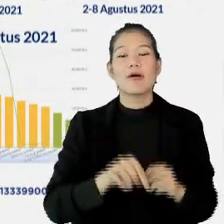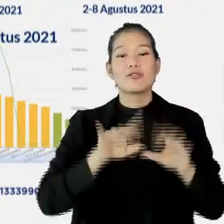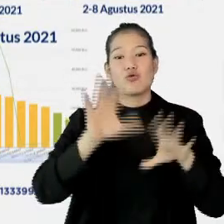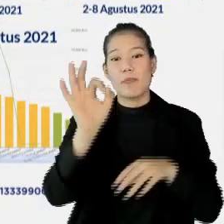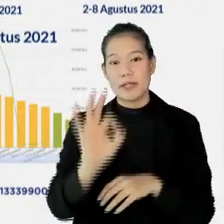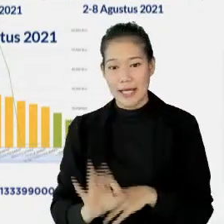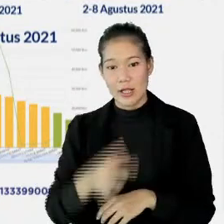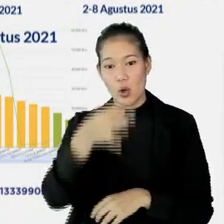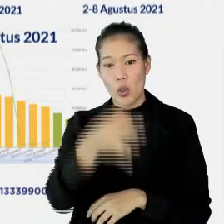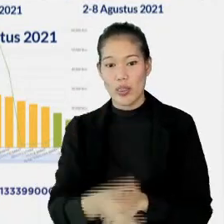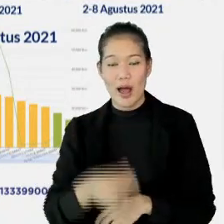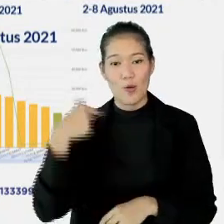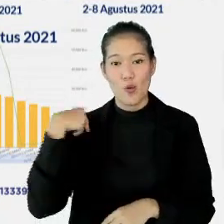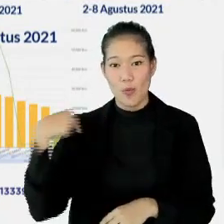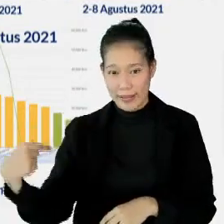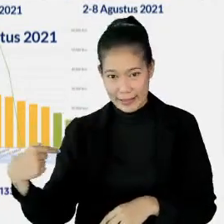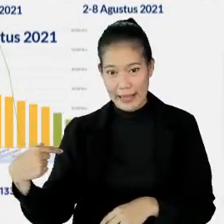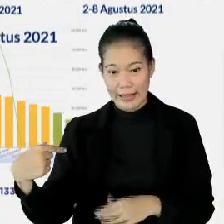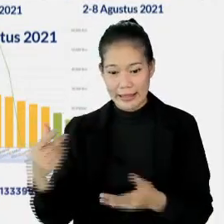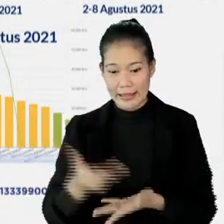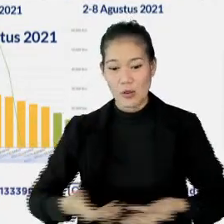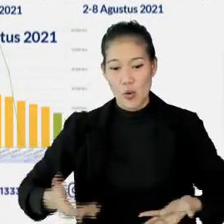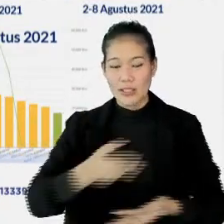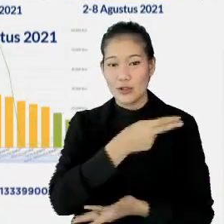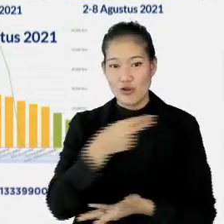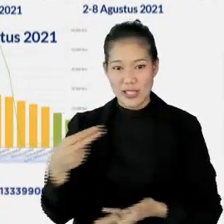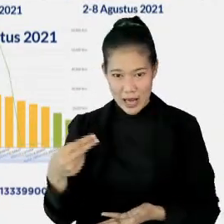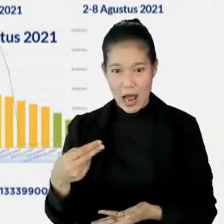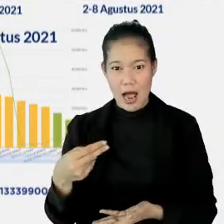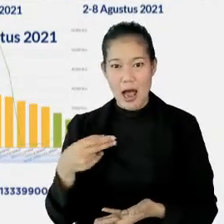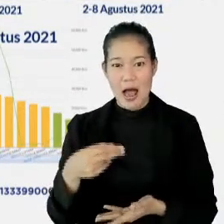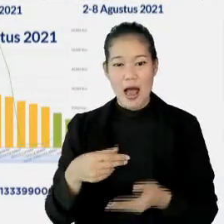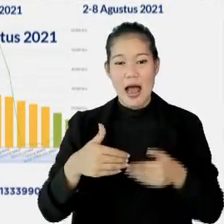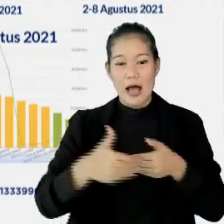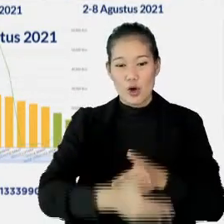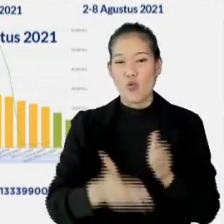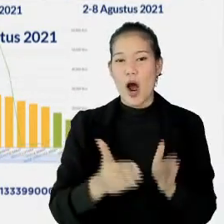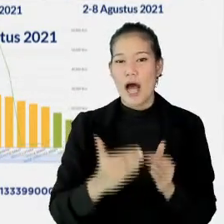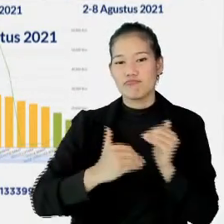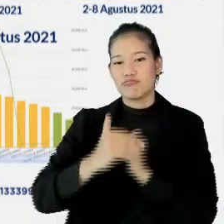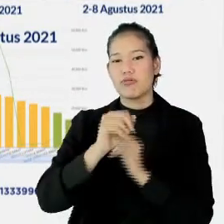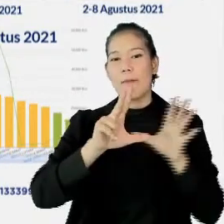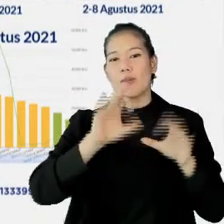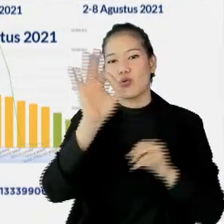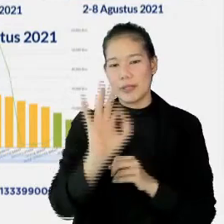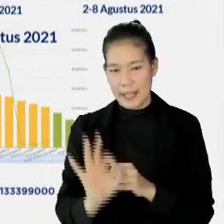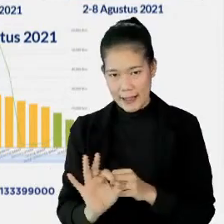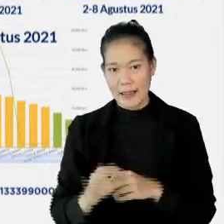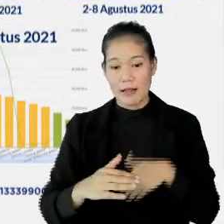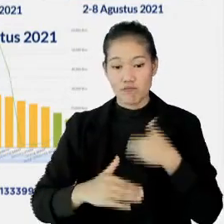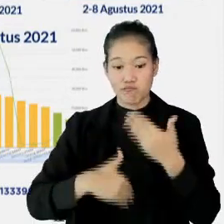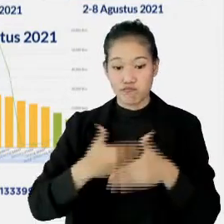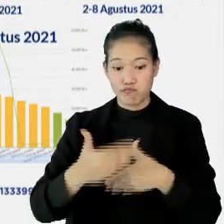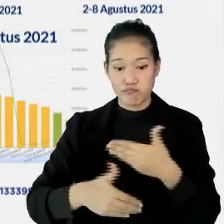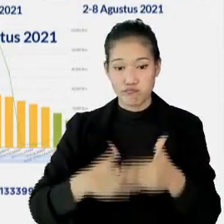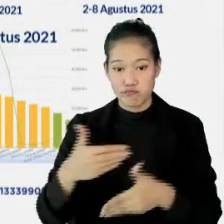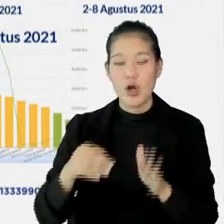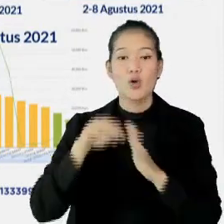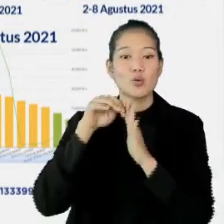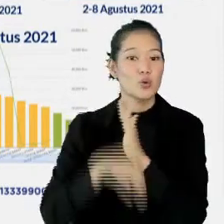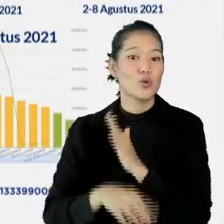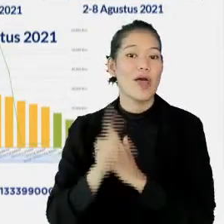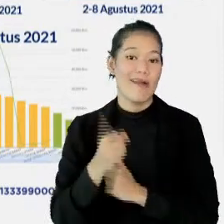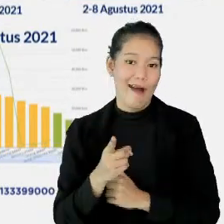35,10% kabupaten kota yang ada di Indonesia ini bornya di atas 80%. Kemudian seiring dengan waktu ini